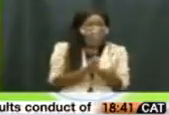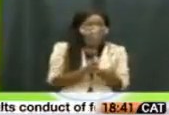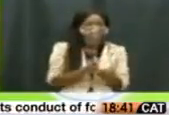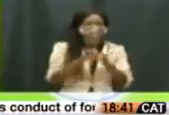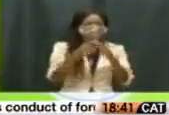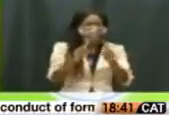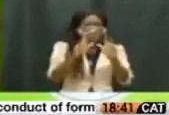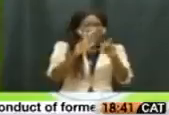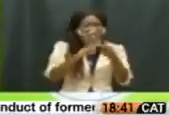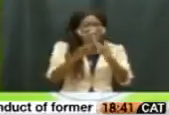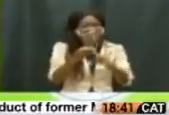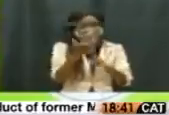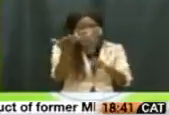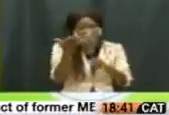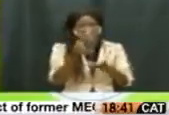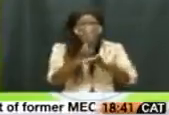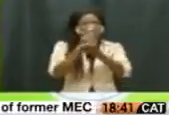bwanji